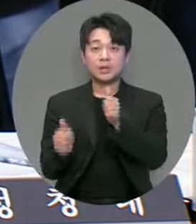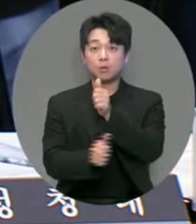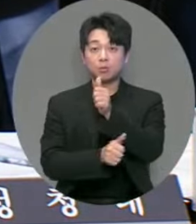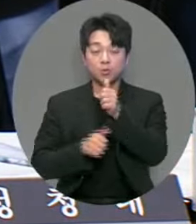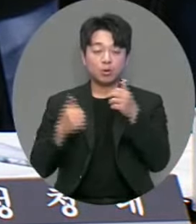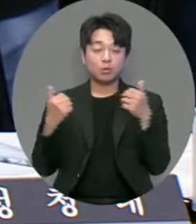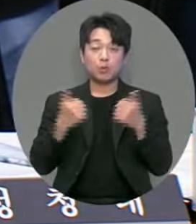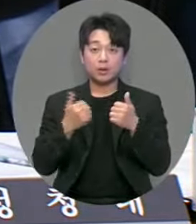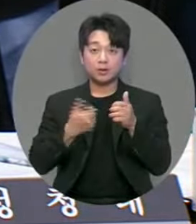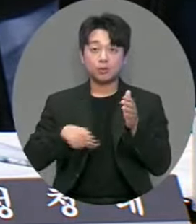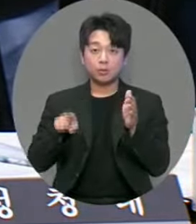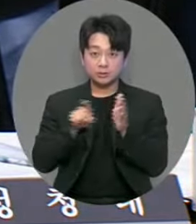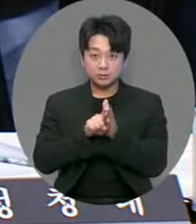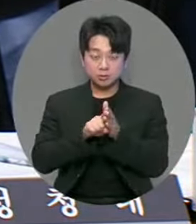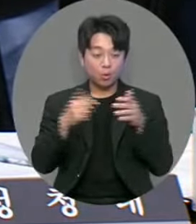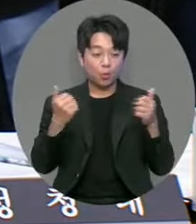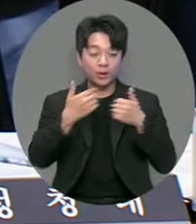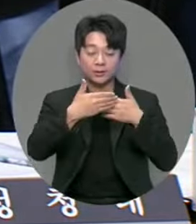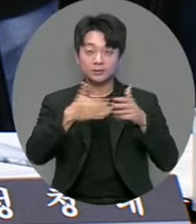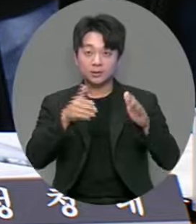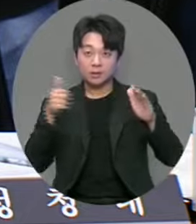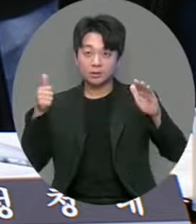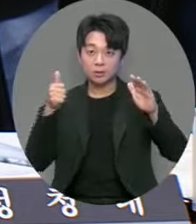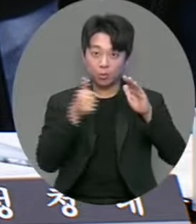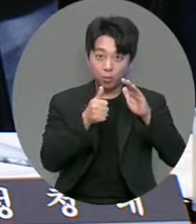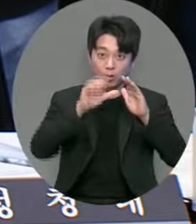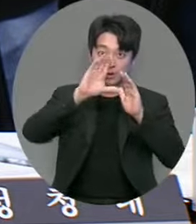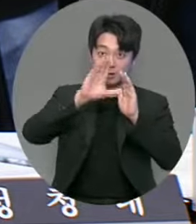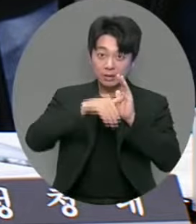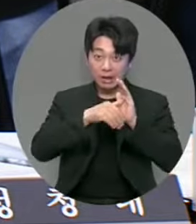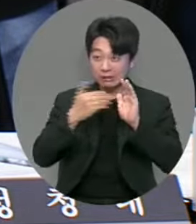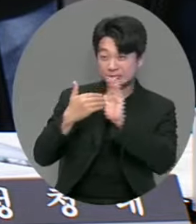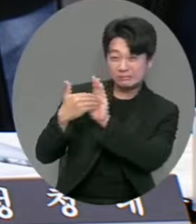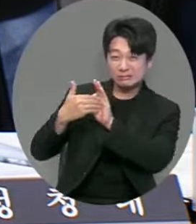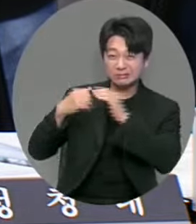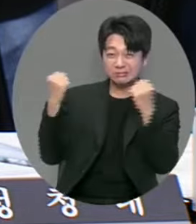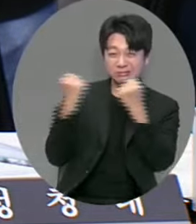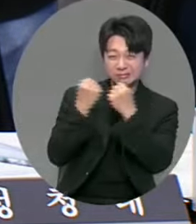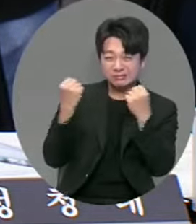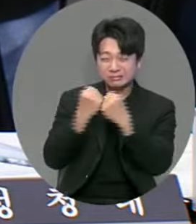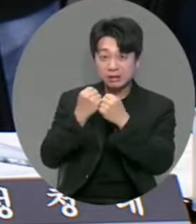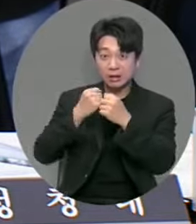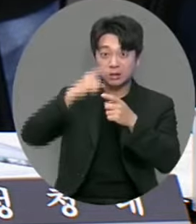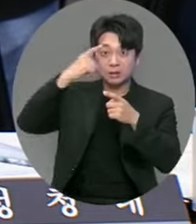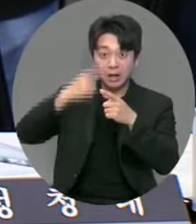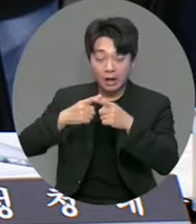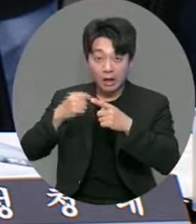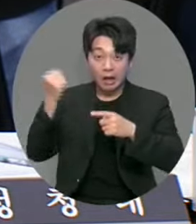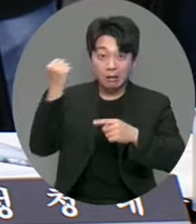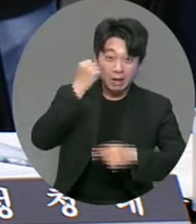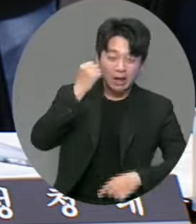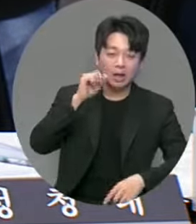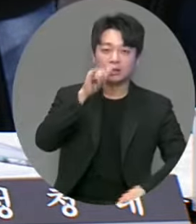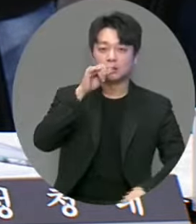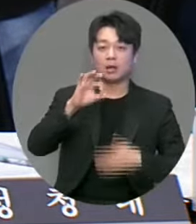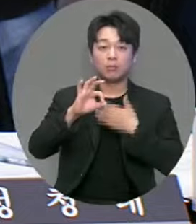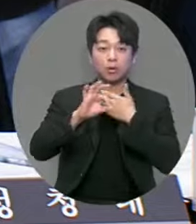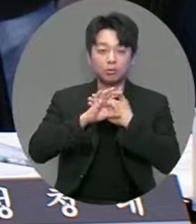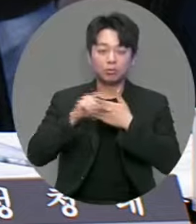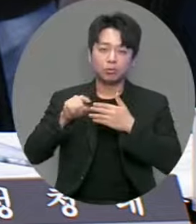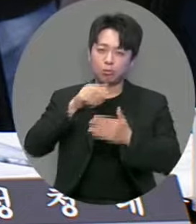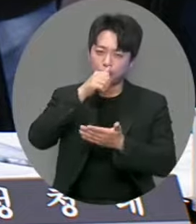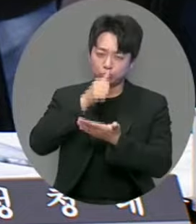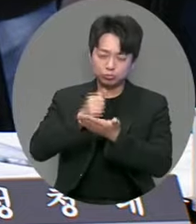회의장에 진입하는데 그것을 폭력으로, 위력으로, 다중의 위력으로 막았다면 이거는 중대한